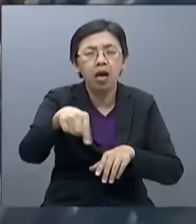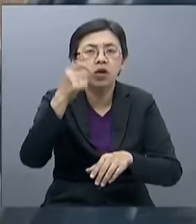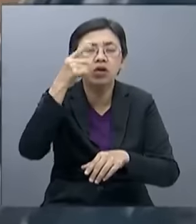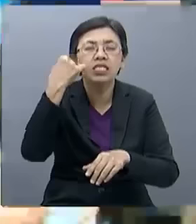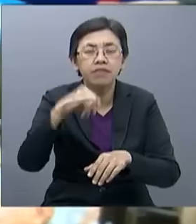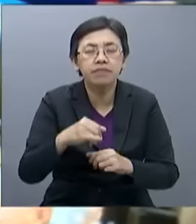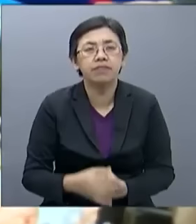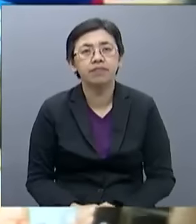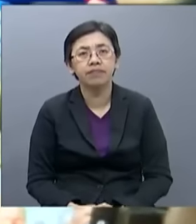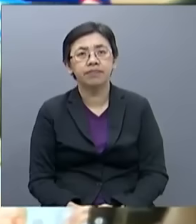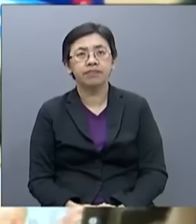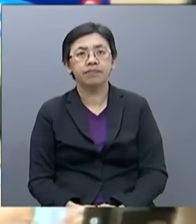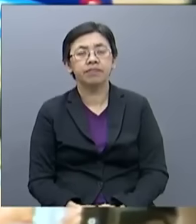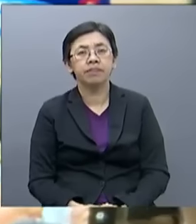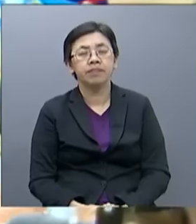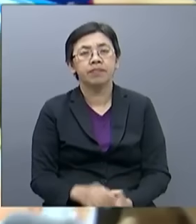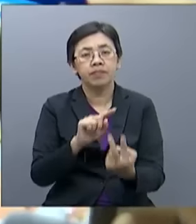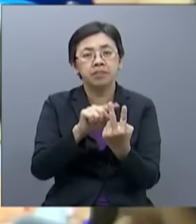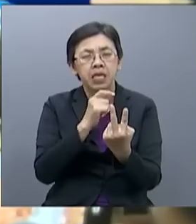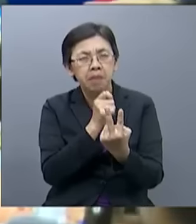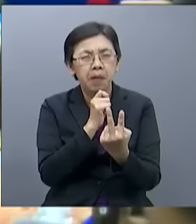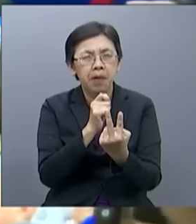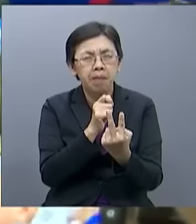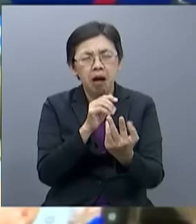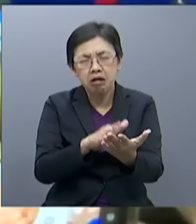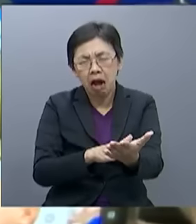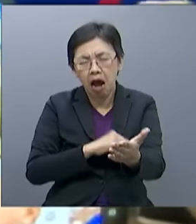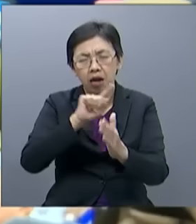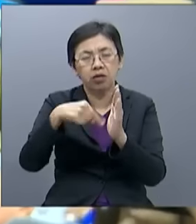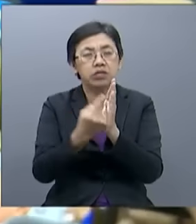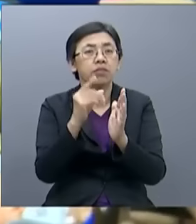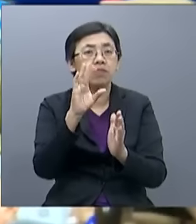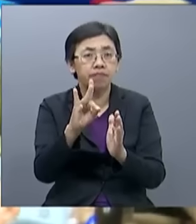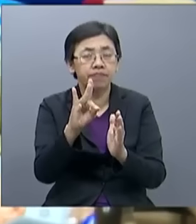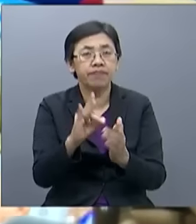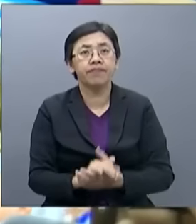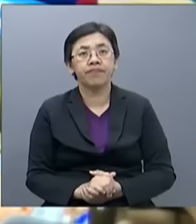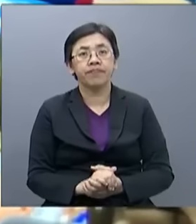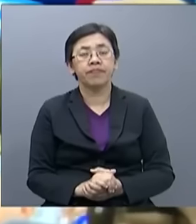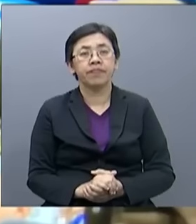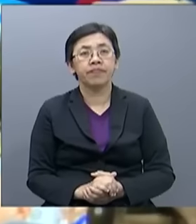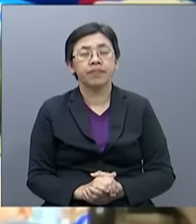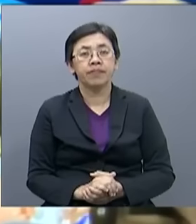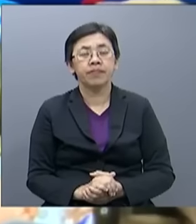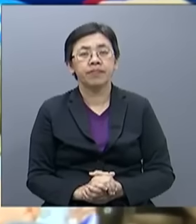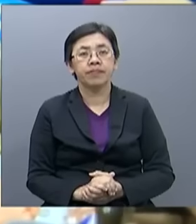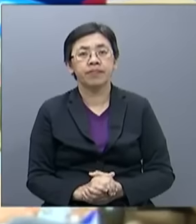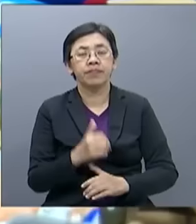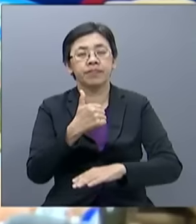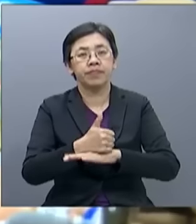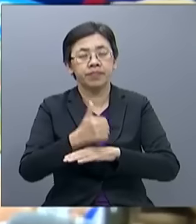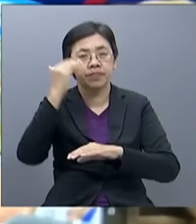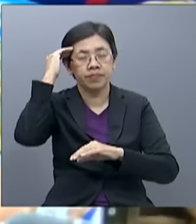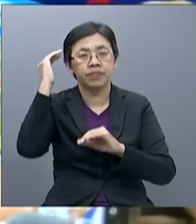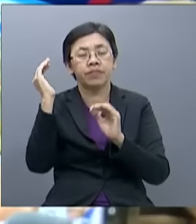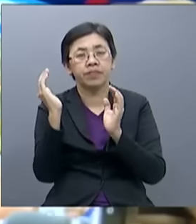ค่ะการสอบปากคำกินเวลากว่า8ชั่วโมงนะคะซึ่งทางพลตำรวจตรีวิทยาศรีประเสริฐภาพผู้บังคับการป